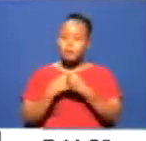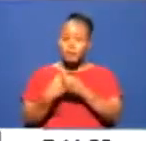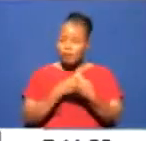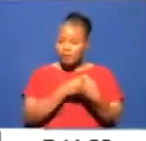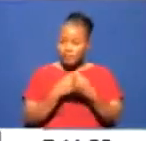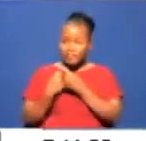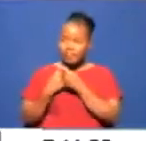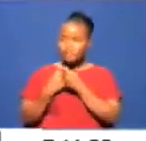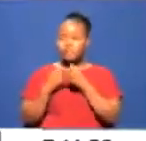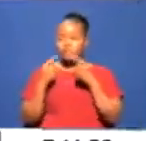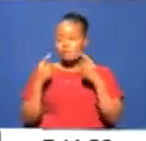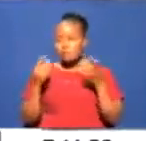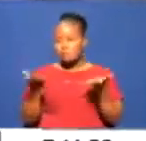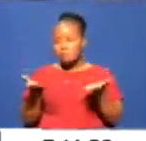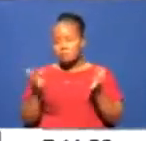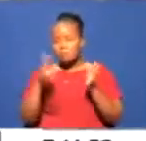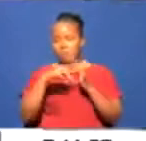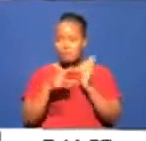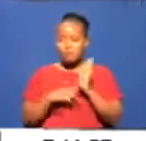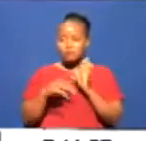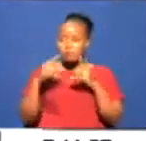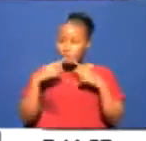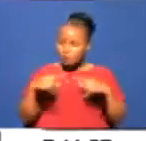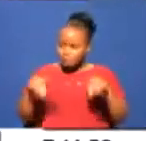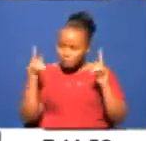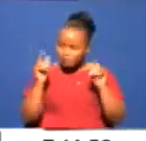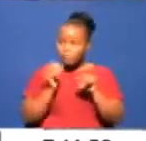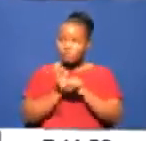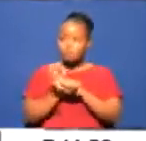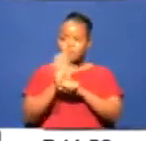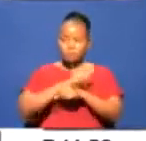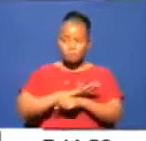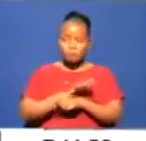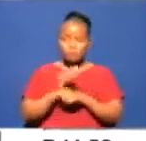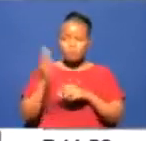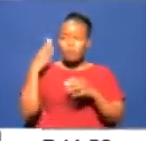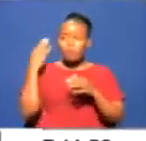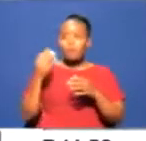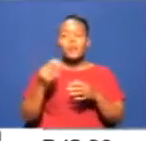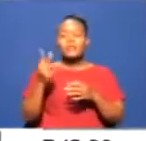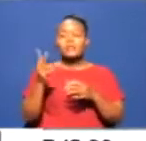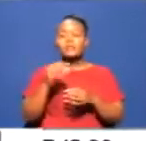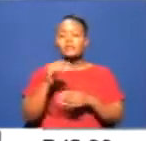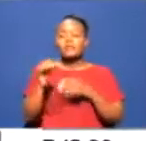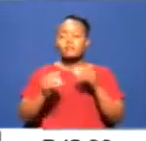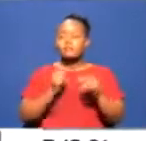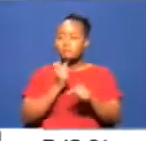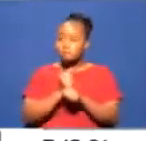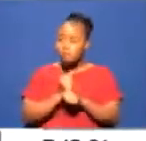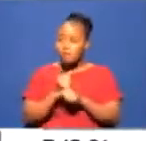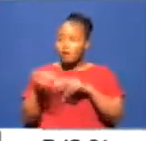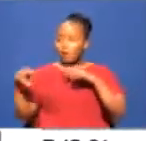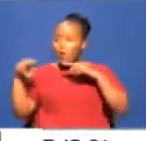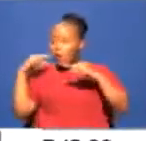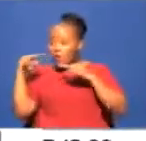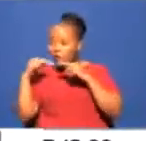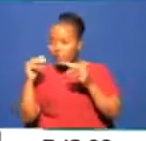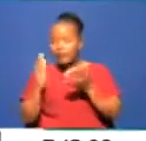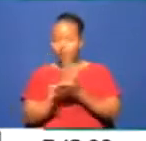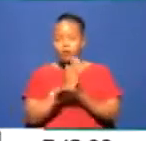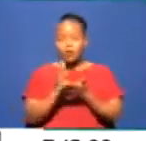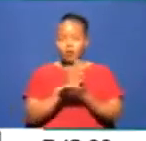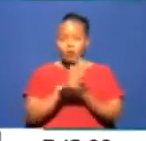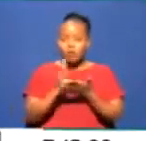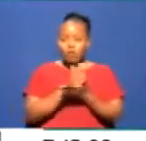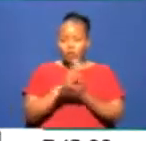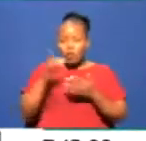vilivyotangazwa kufuatia mchipuko wa janga la COVID-19 miaka miwili iliyopita, sekta ya hoteli huko Mombasa